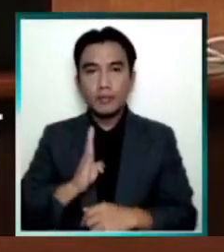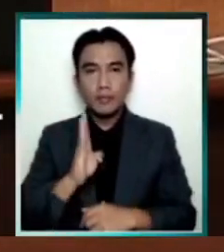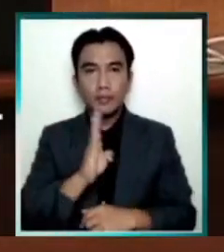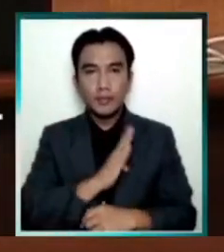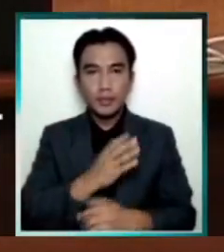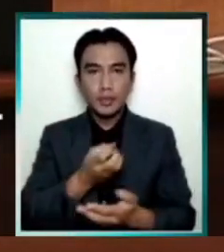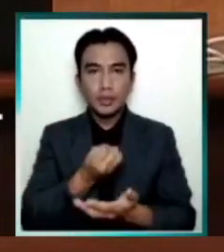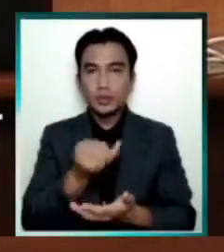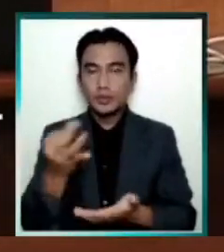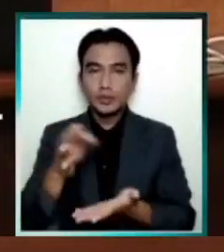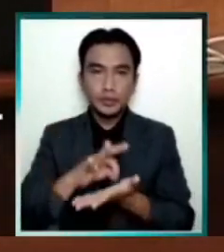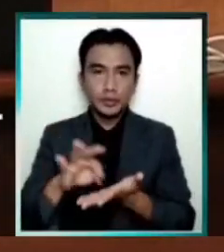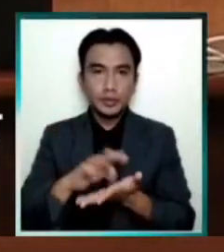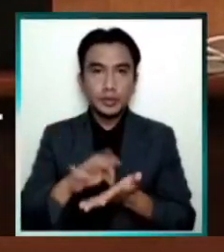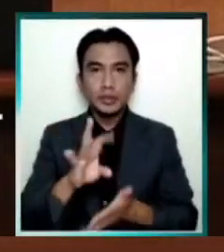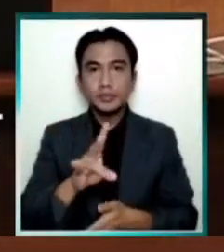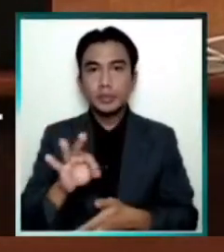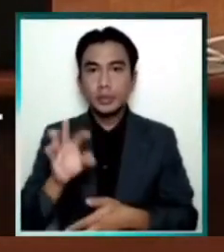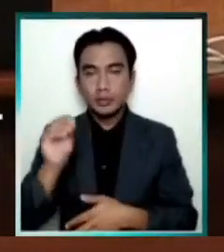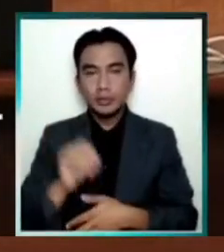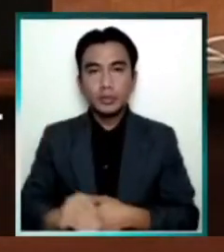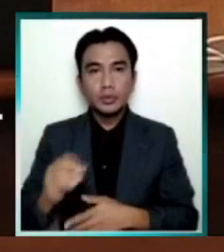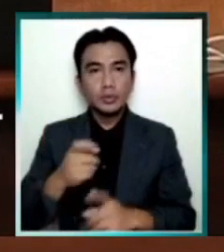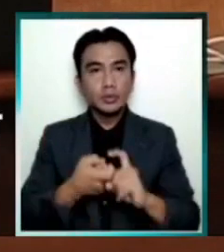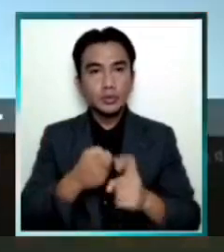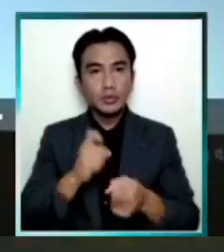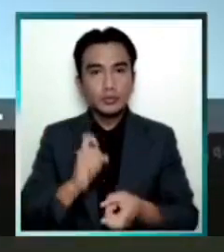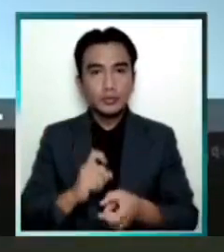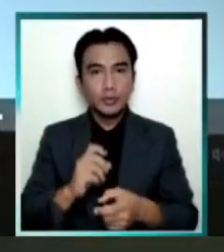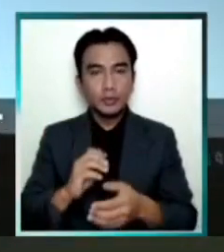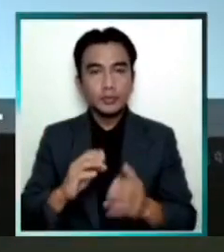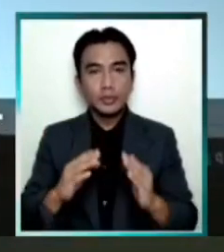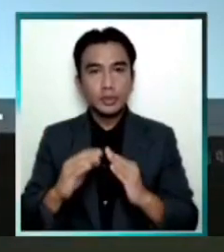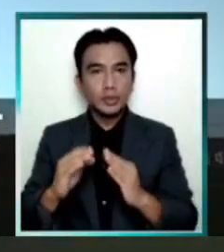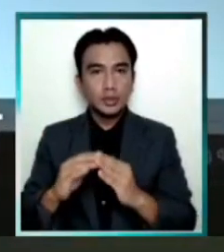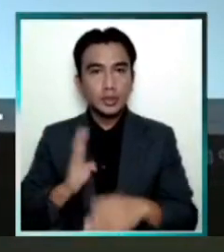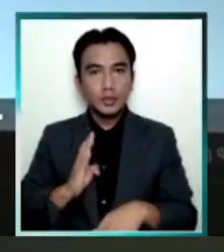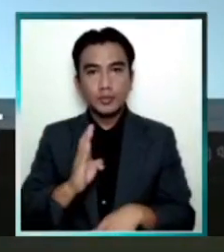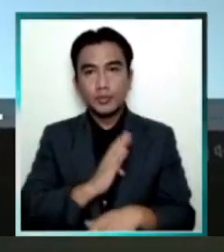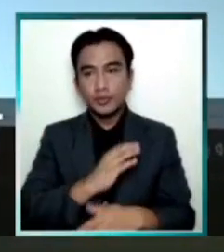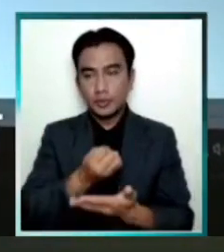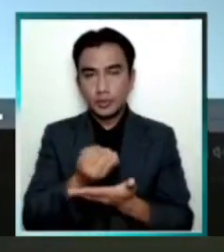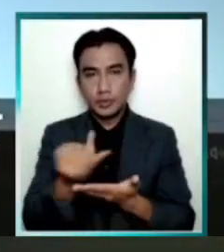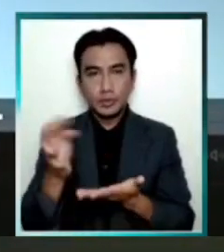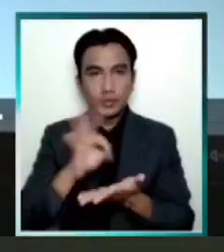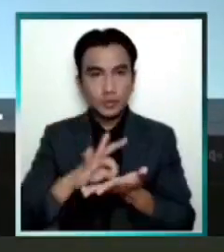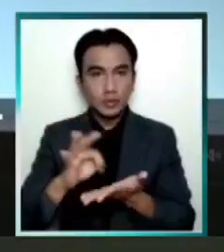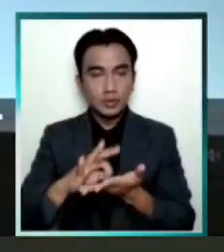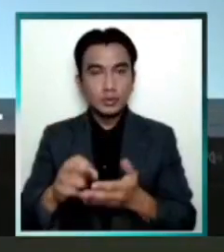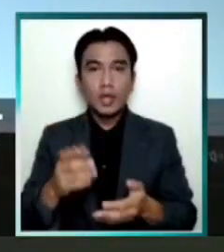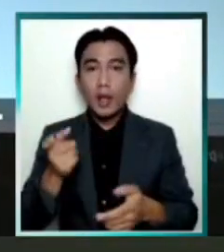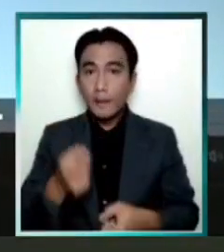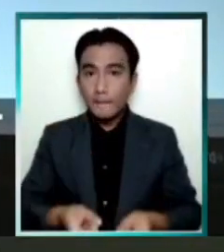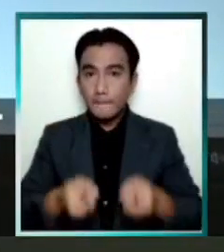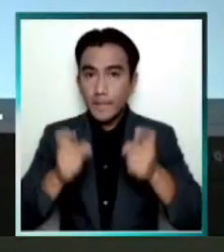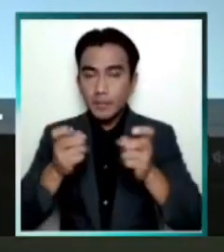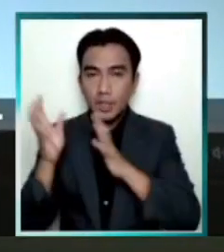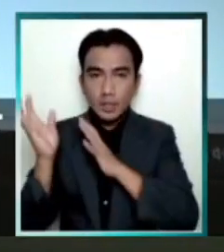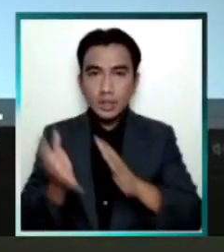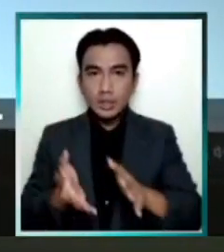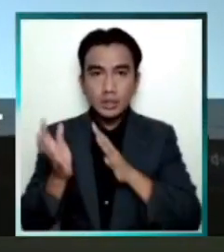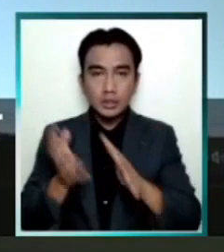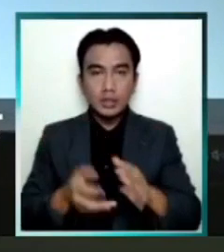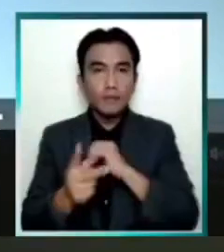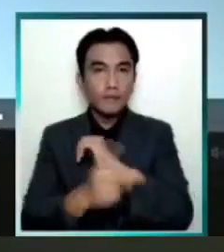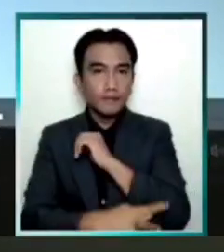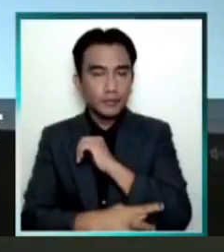79% ang mula sa City Board of Canvassers. Dahil mabilis ang pag-transmit ng mga COC mula sa mga probinsya at syudad,